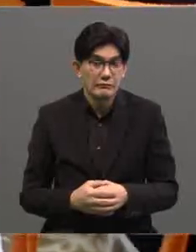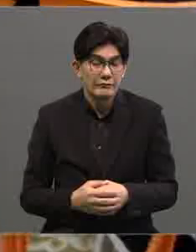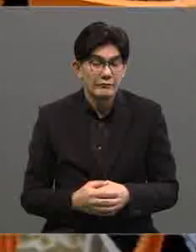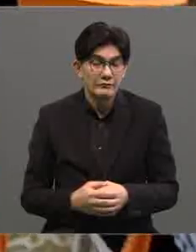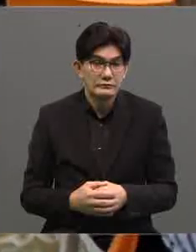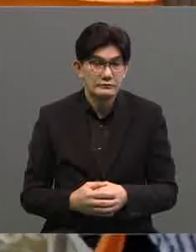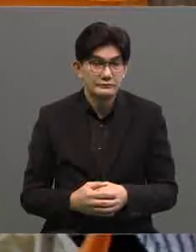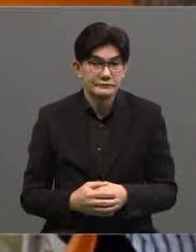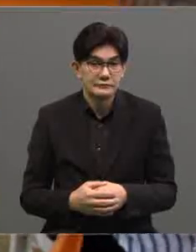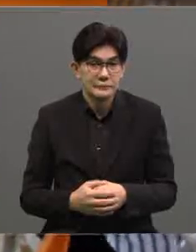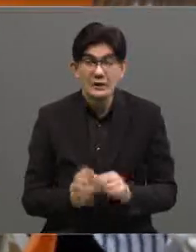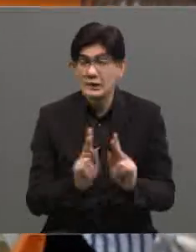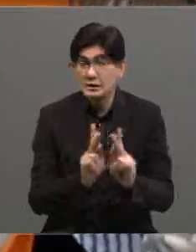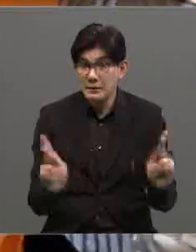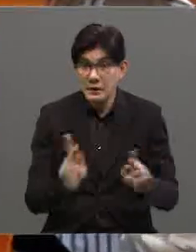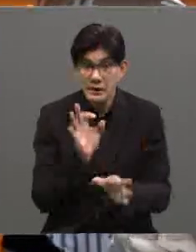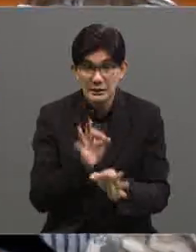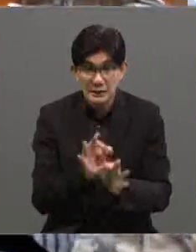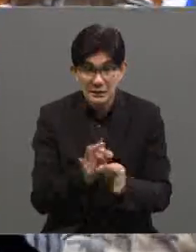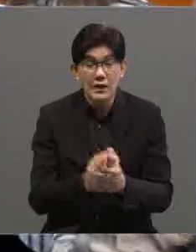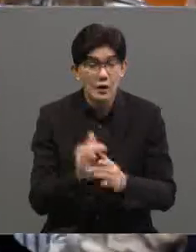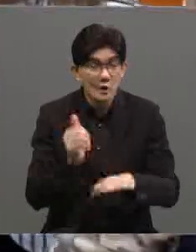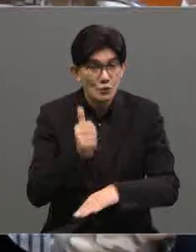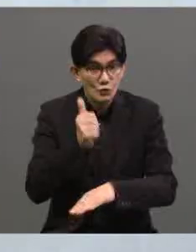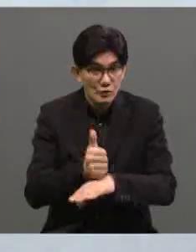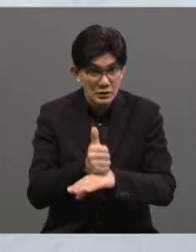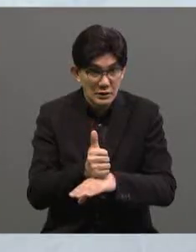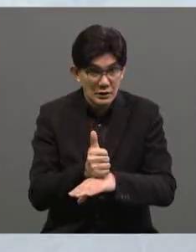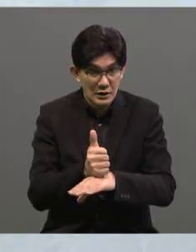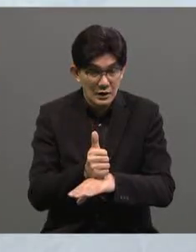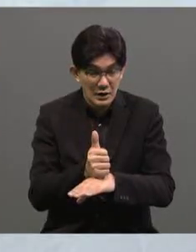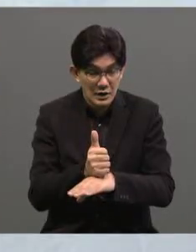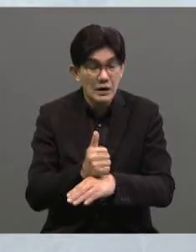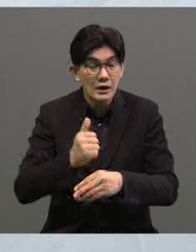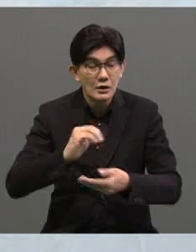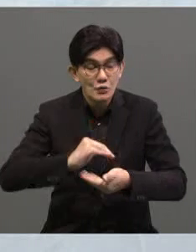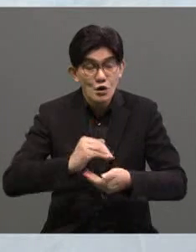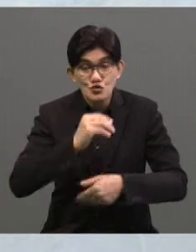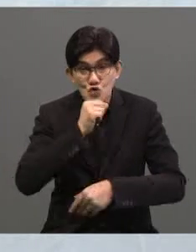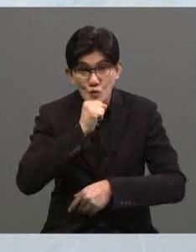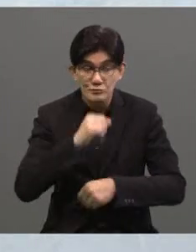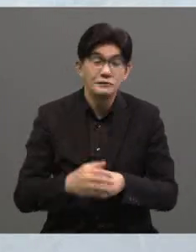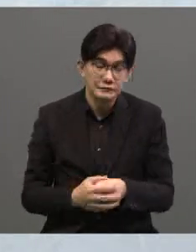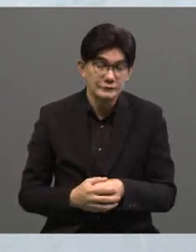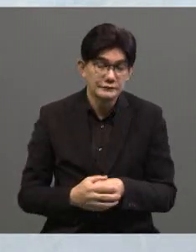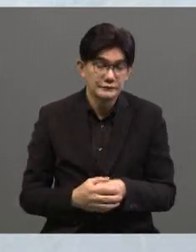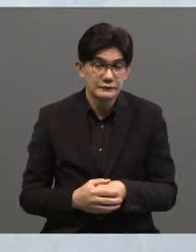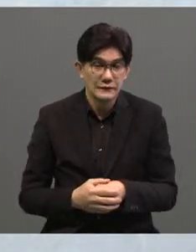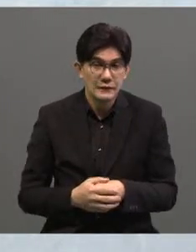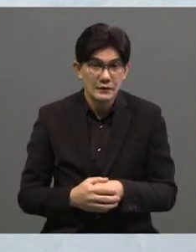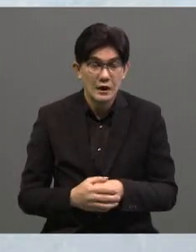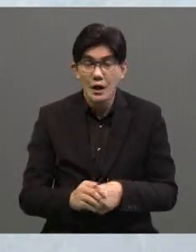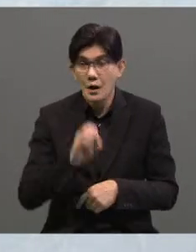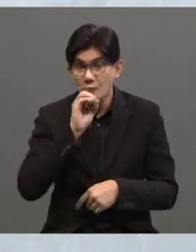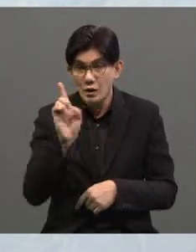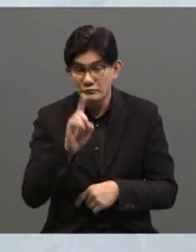นายกฤตเสสเวชกรรมการธนาคารและรักษาการกรรมการผู้จัดการธนาคารอาคารสงเคราะห์หรือทอสค่ะบอกว่าธน